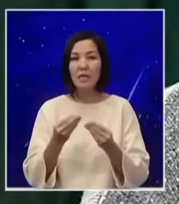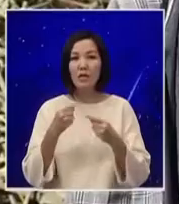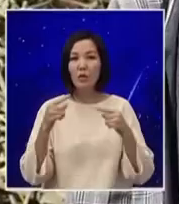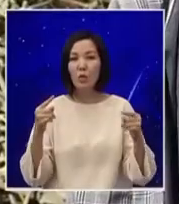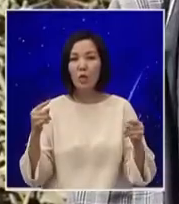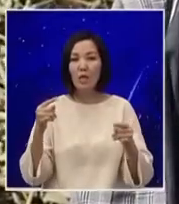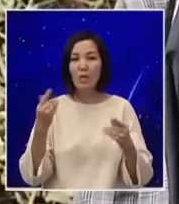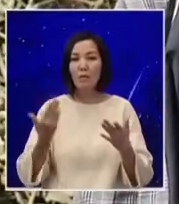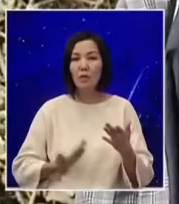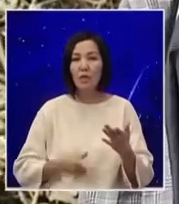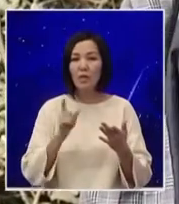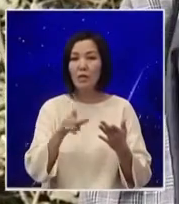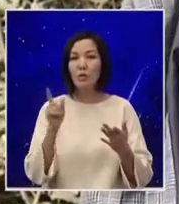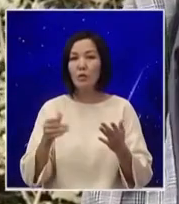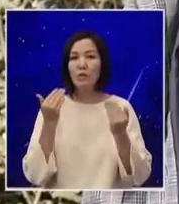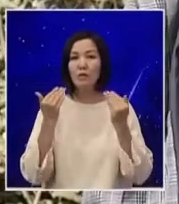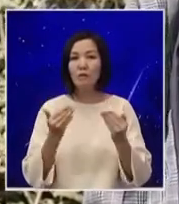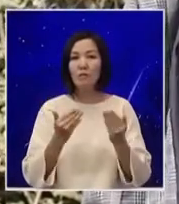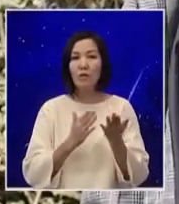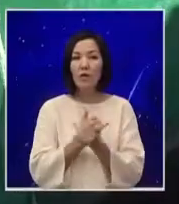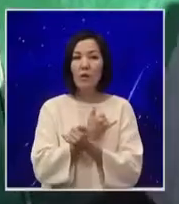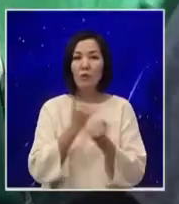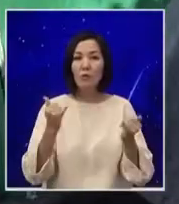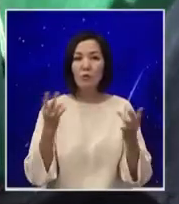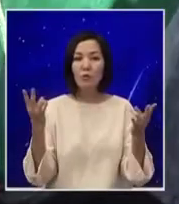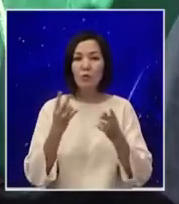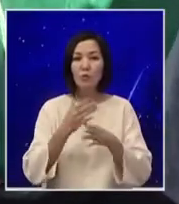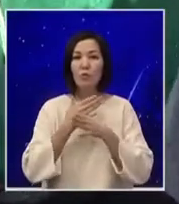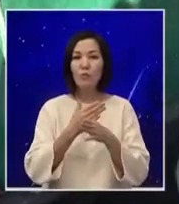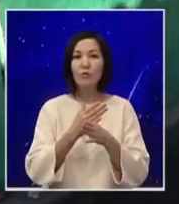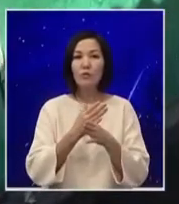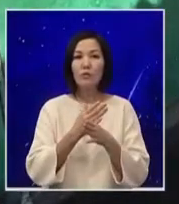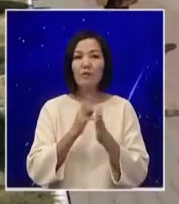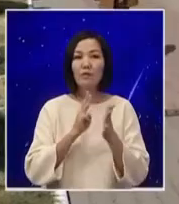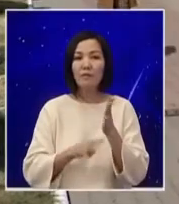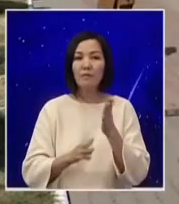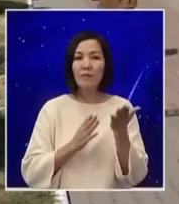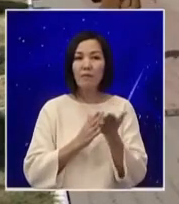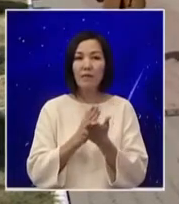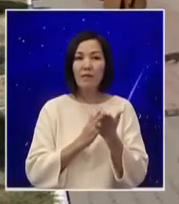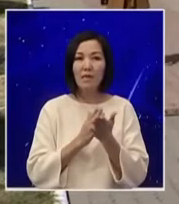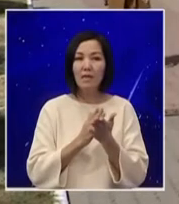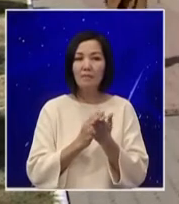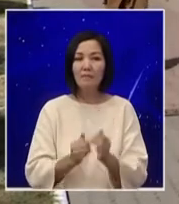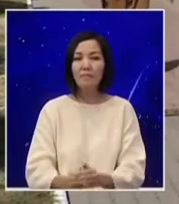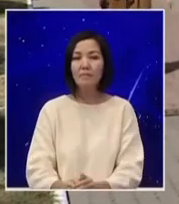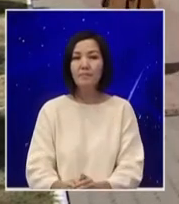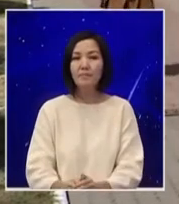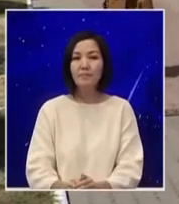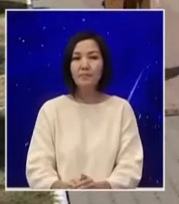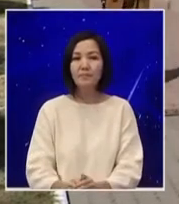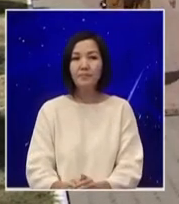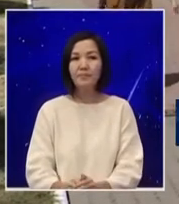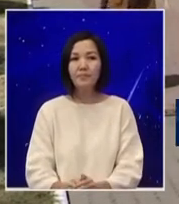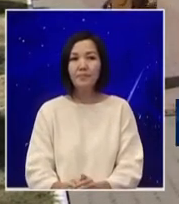жители города на сегодня волонтеры оказали самую нужную помощь 800 питера на баттлах формика миллер и джека